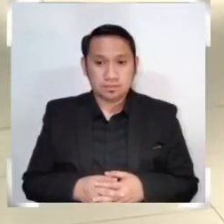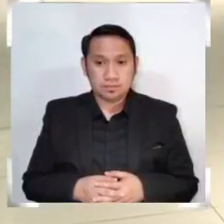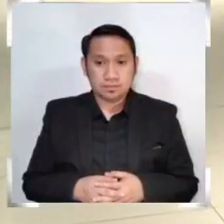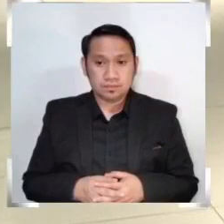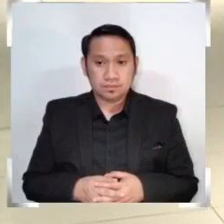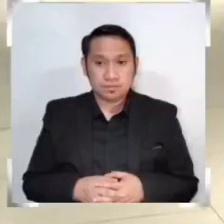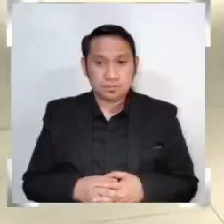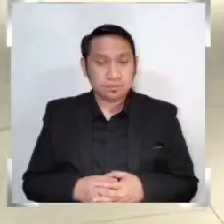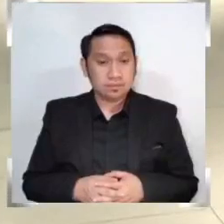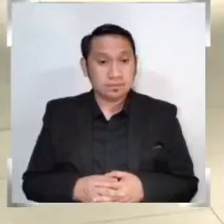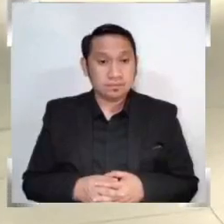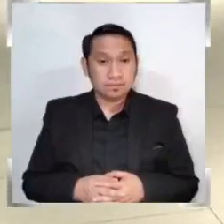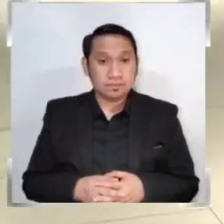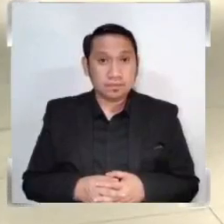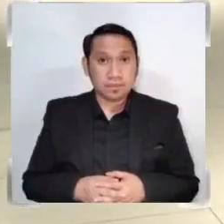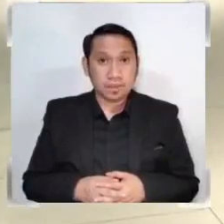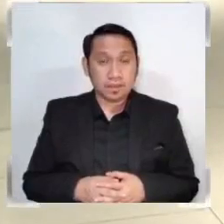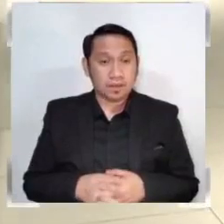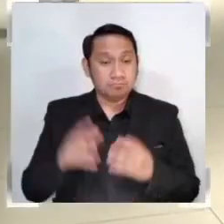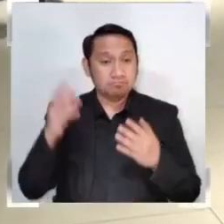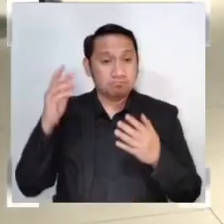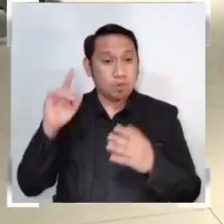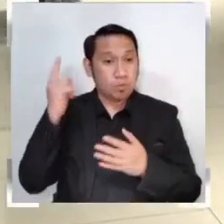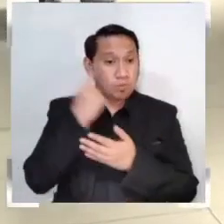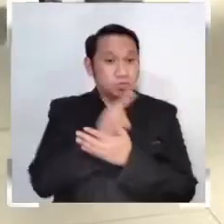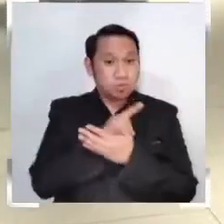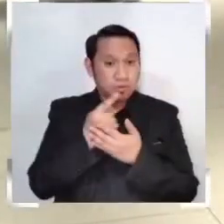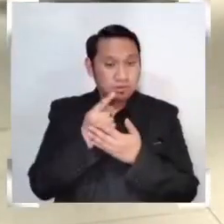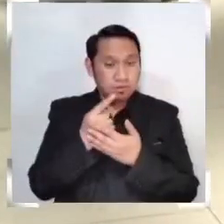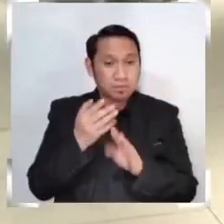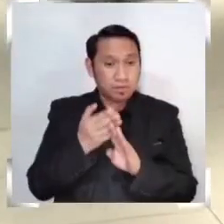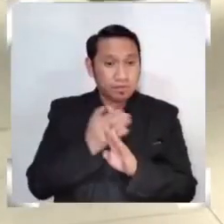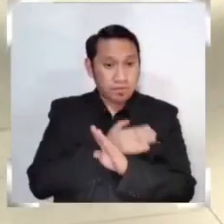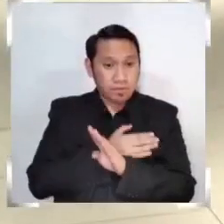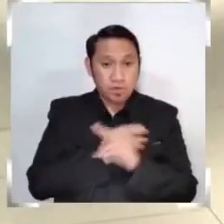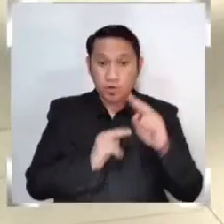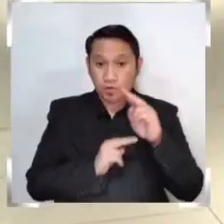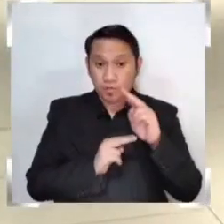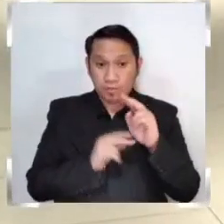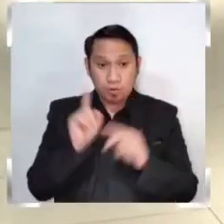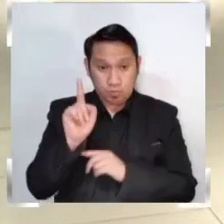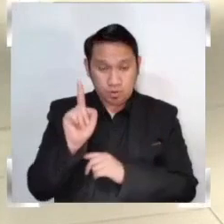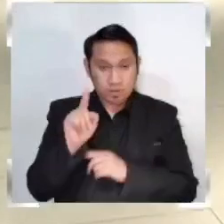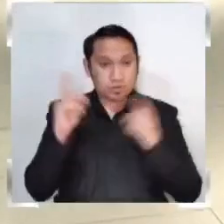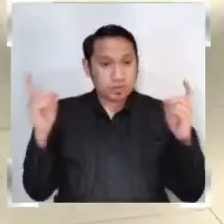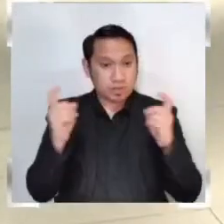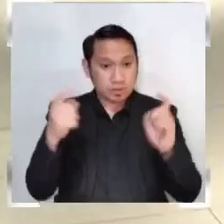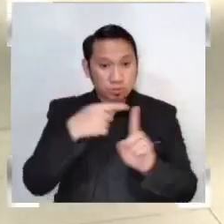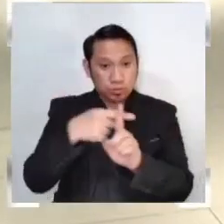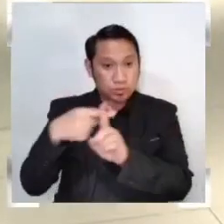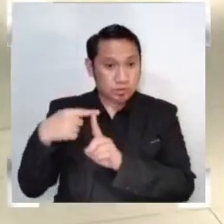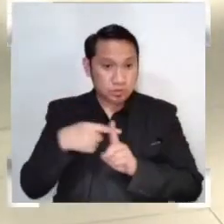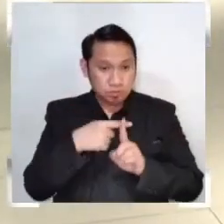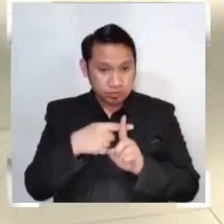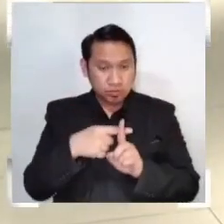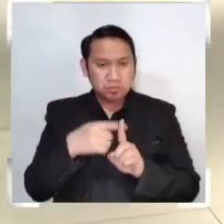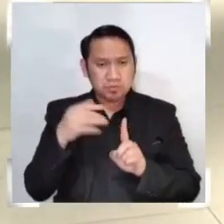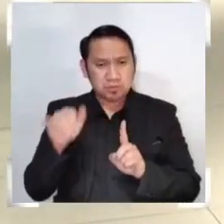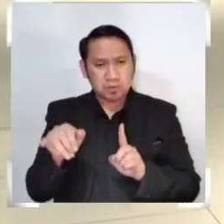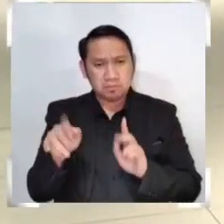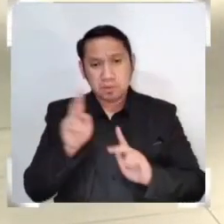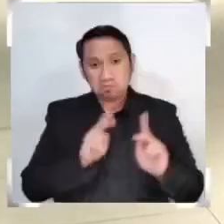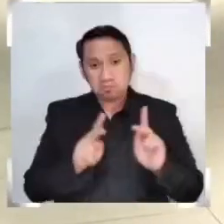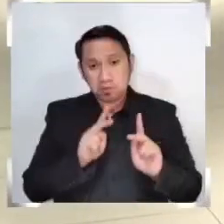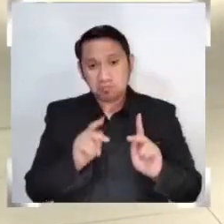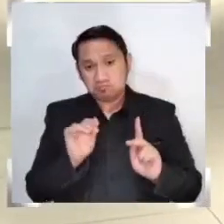Pia, ilang linggo, isang linggo bago ang undas ay may ilang kababayan na tayong piniling umiwas sa siksikan ng mga pasahero at nauna